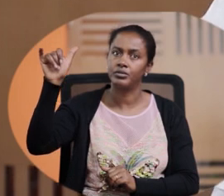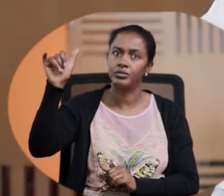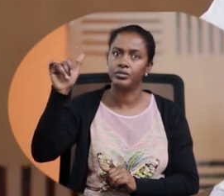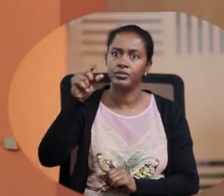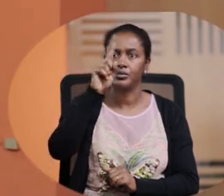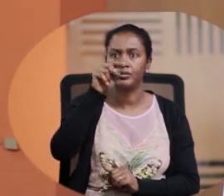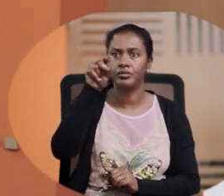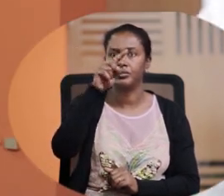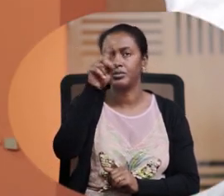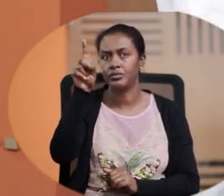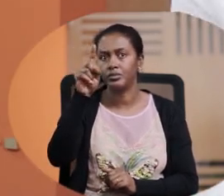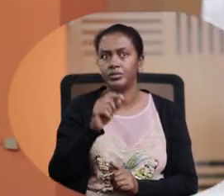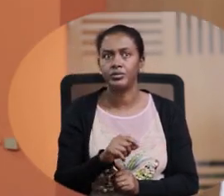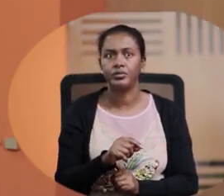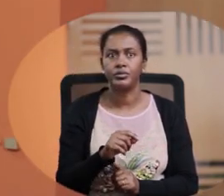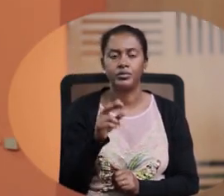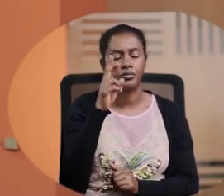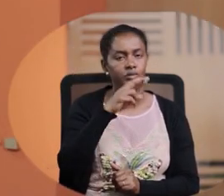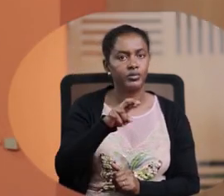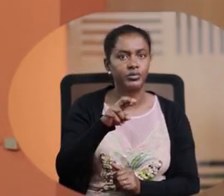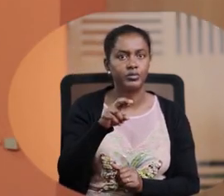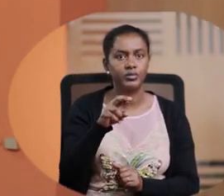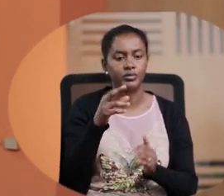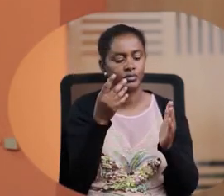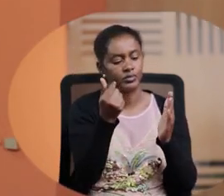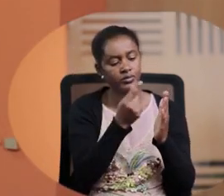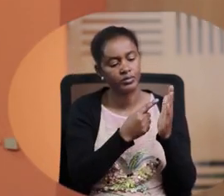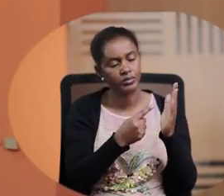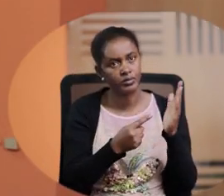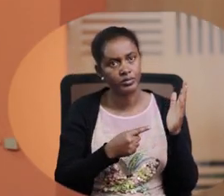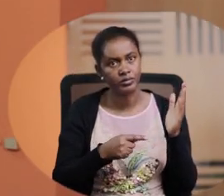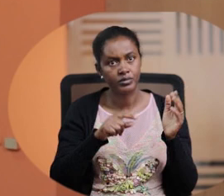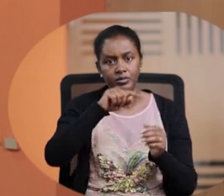charti pai yokin graafi gengo jedam graafin kun